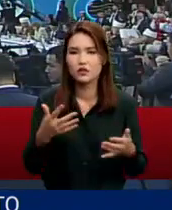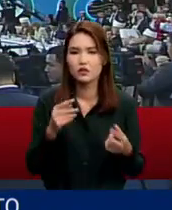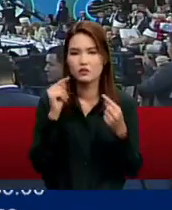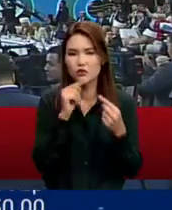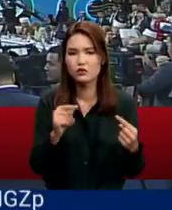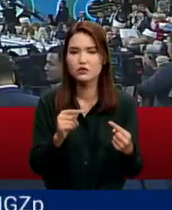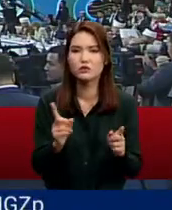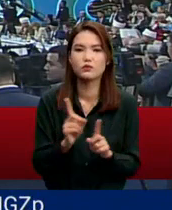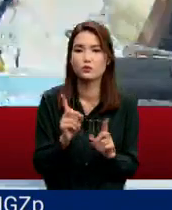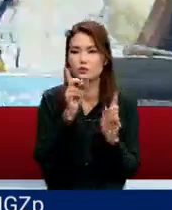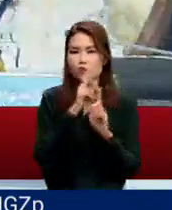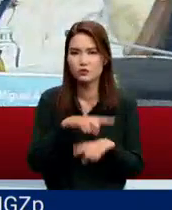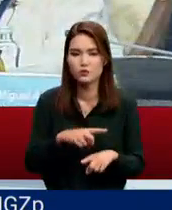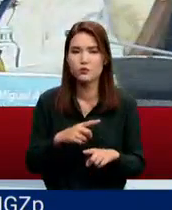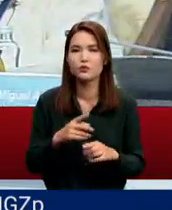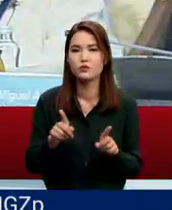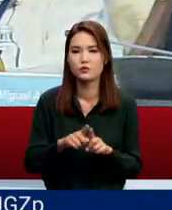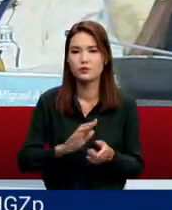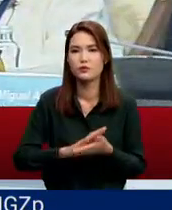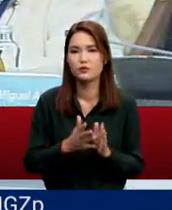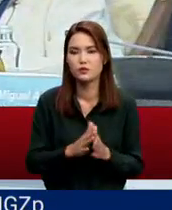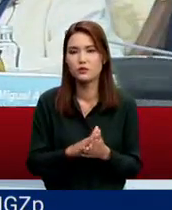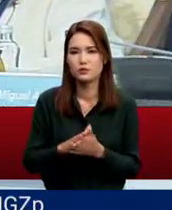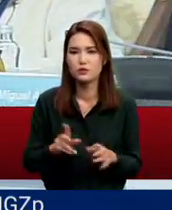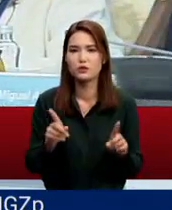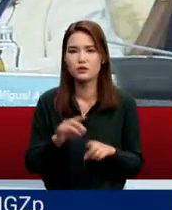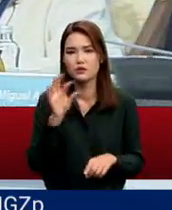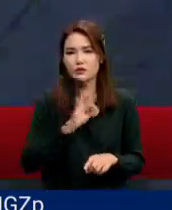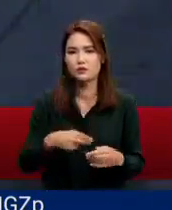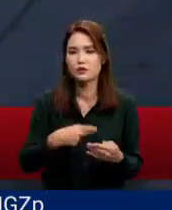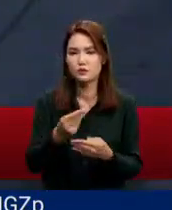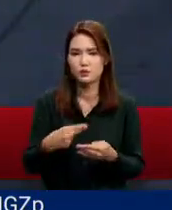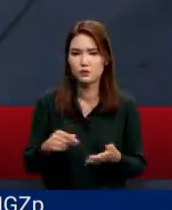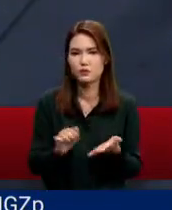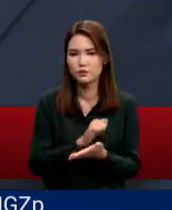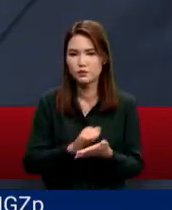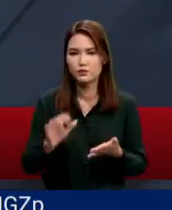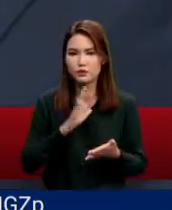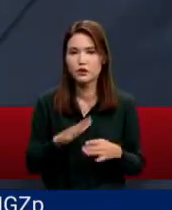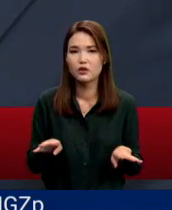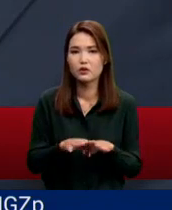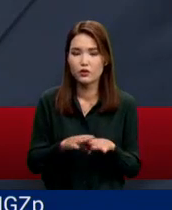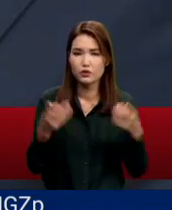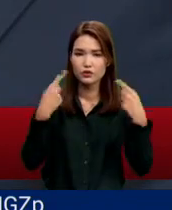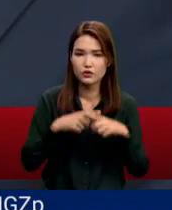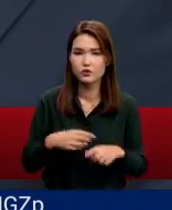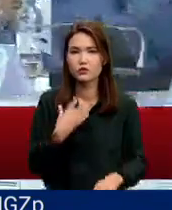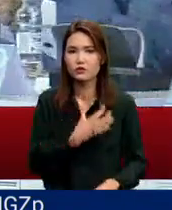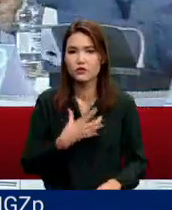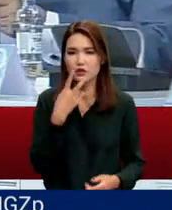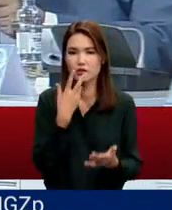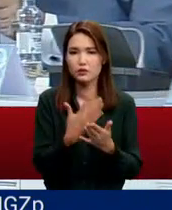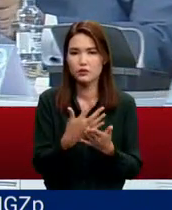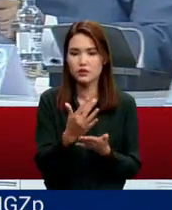қатар конфессия өкілдері халықаралық ұйымдардан соғыс пен терроризмнің салдарынан зардап шеккен діни топтарға көмектесуді сұрады.